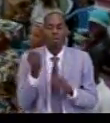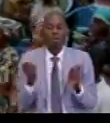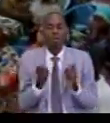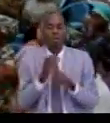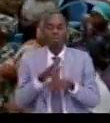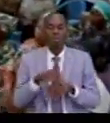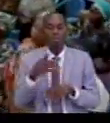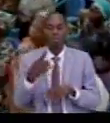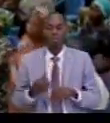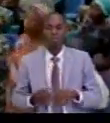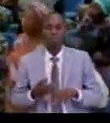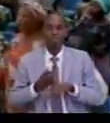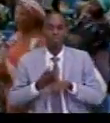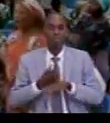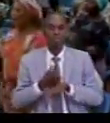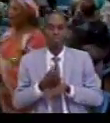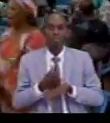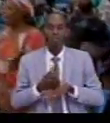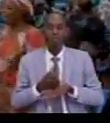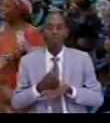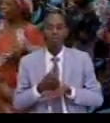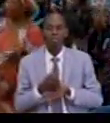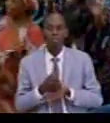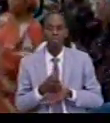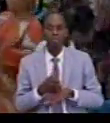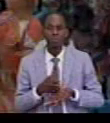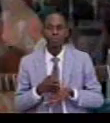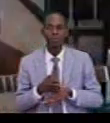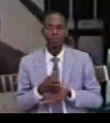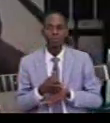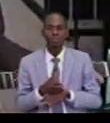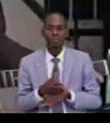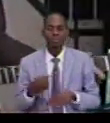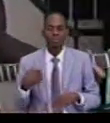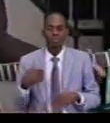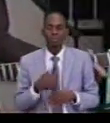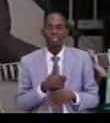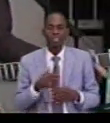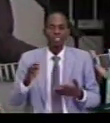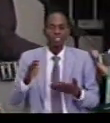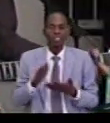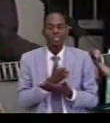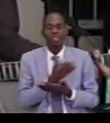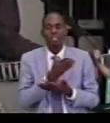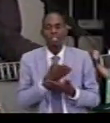acquise sur le bois. Nous chantons gloire, nous chantons